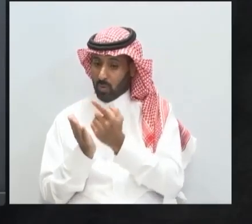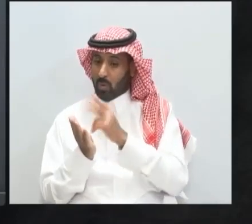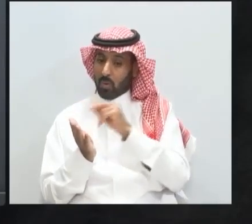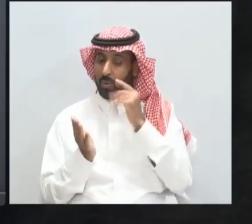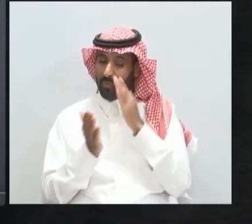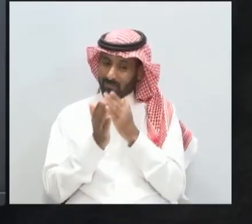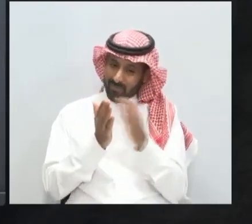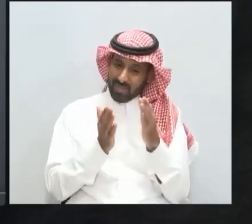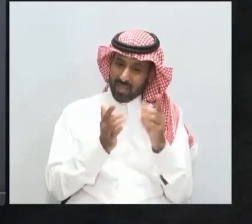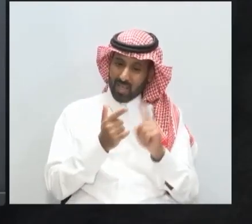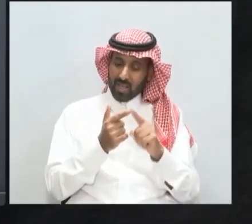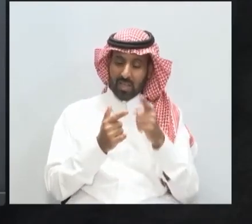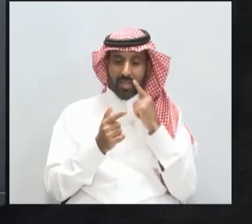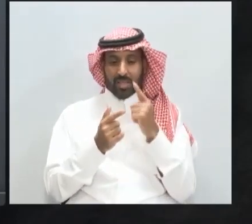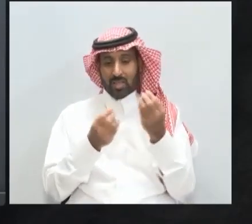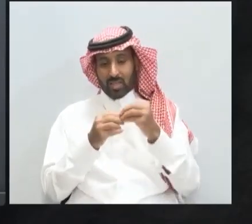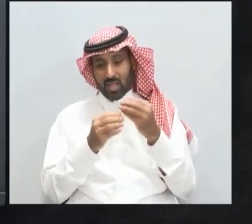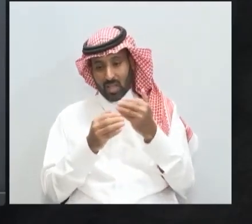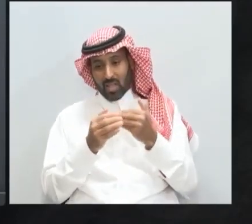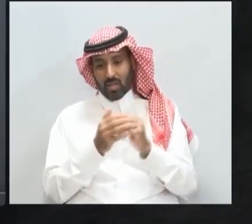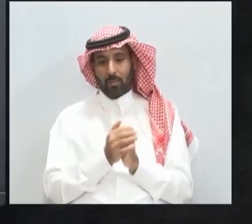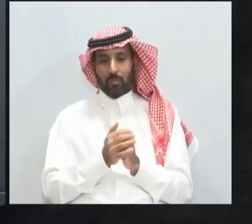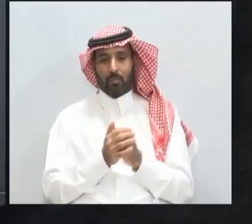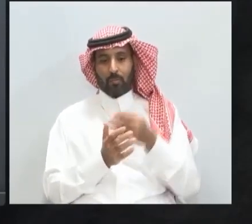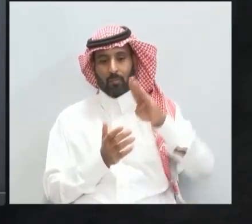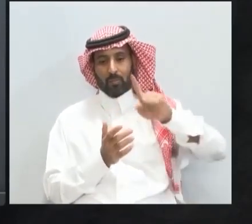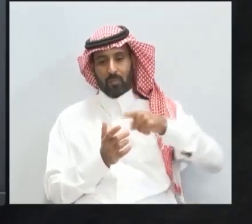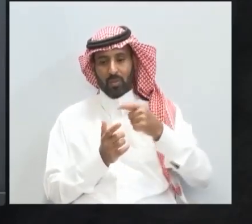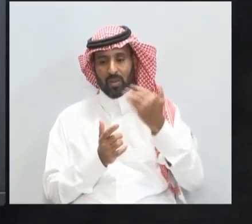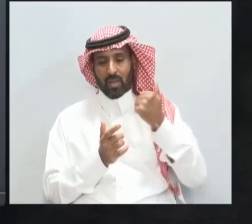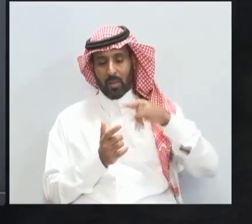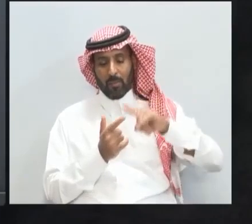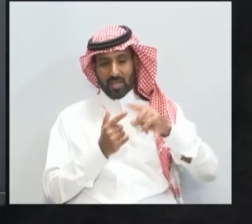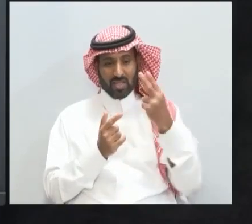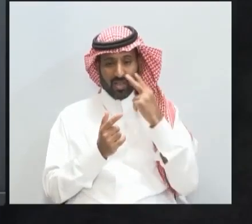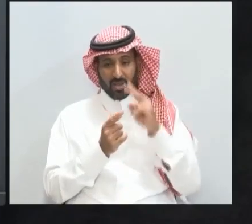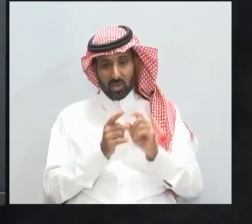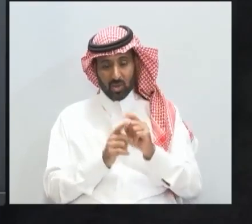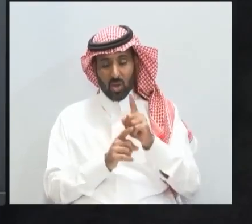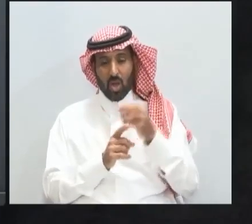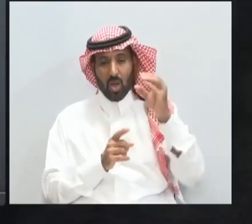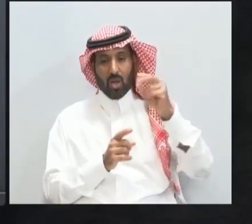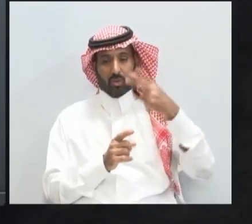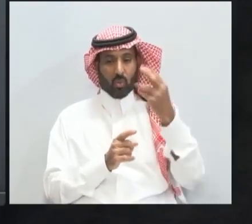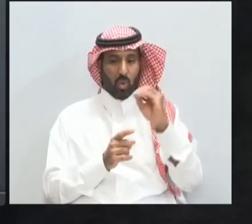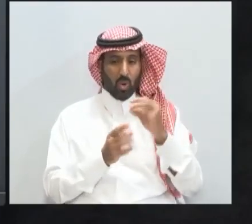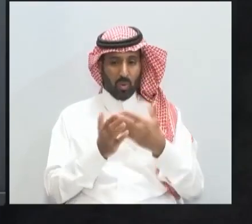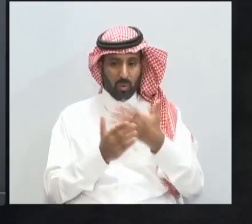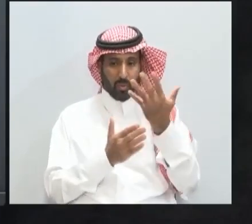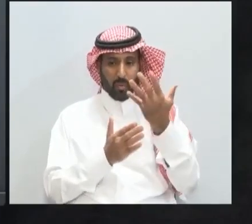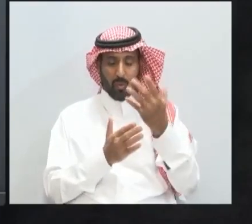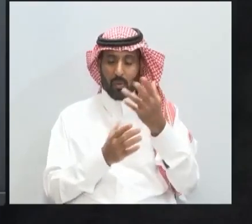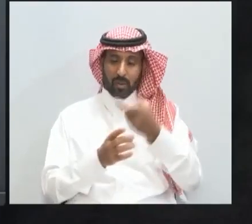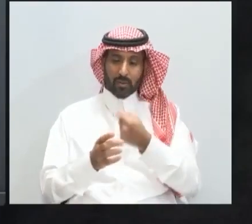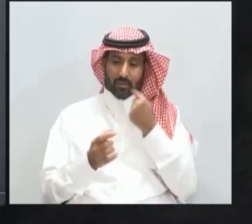كمرحله مستقله او مرحله تسبق مرحله اكرس اذا كان هنالك خروج لثاني اكسيد الكربون وكان هنالك ايضا